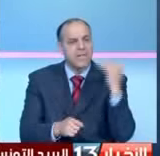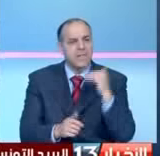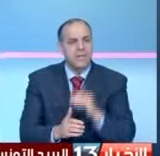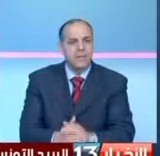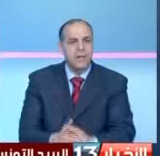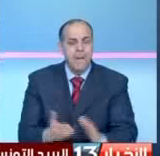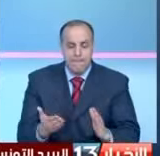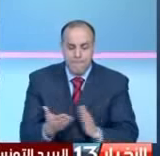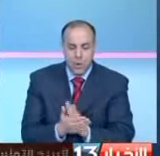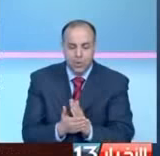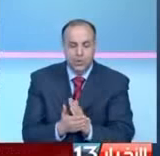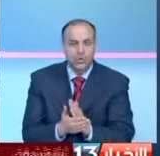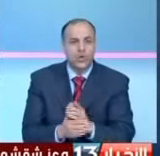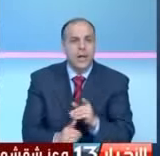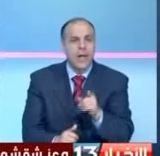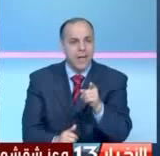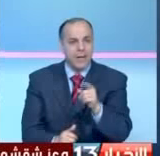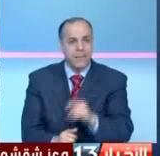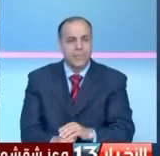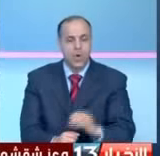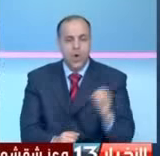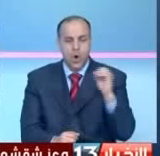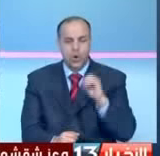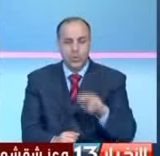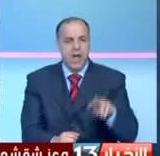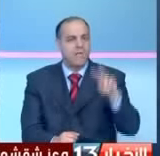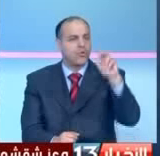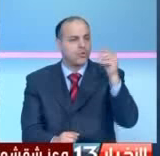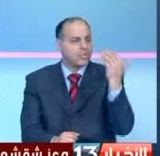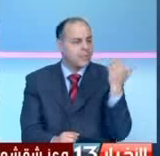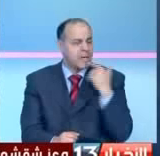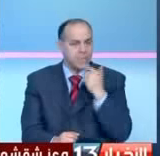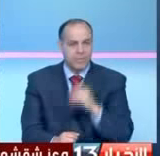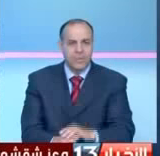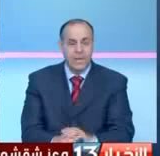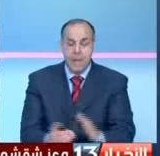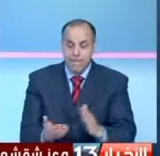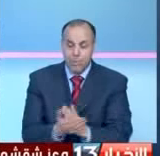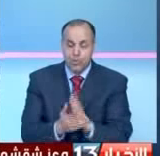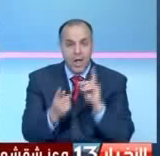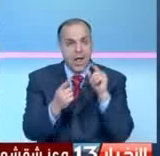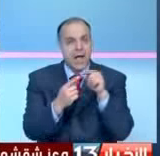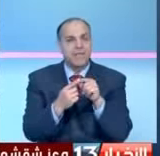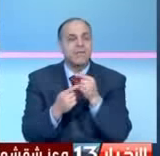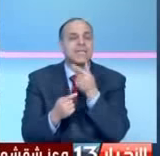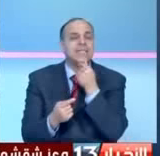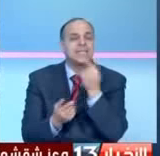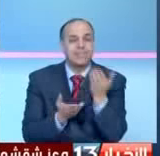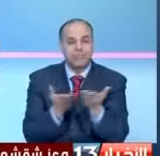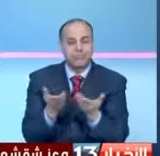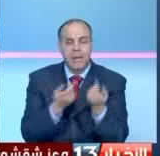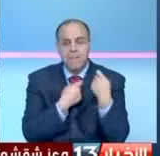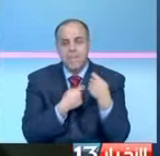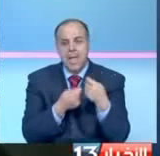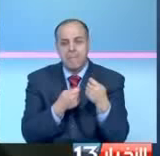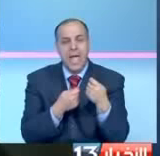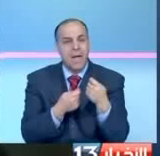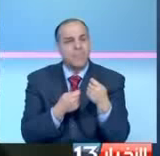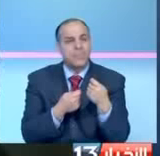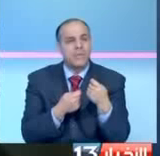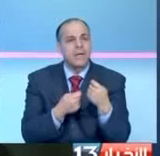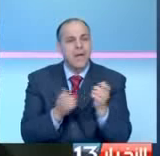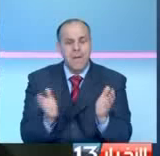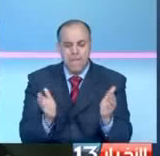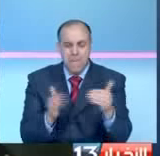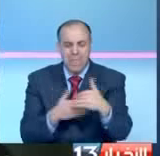مشروع تم انضمام ليه في أكتوبر 2016. المشروع ذا يهدف إلى تسهيل عملية تصدير